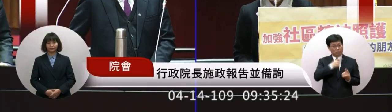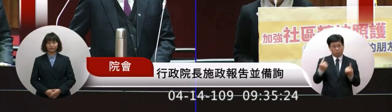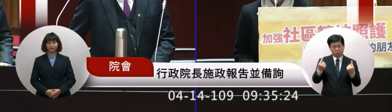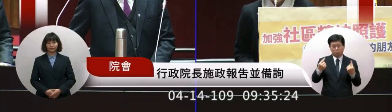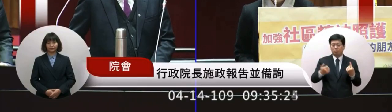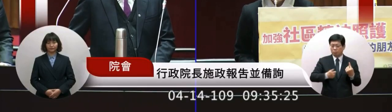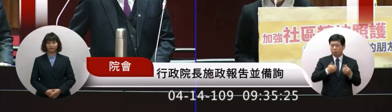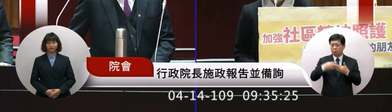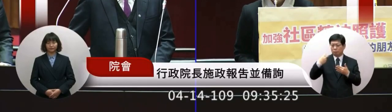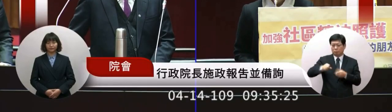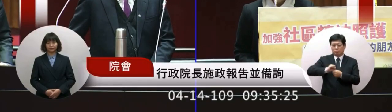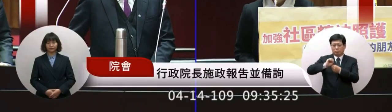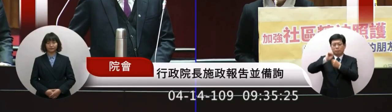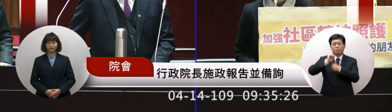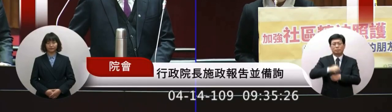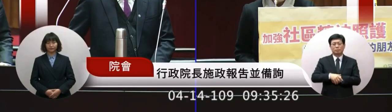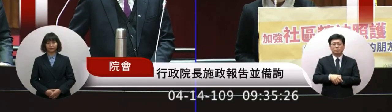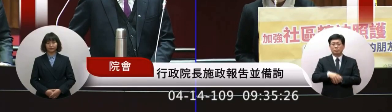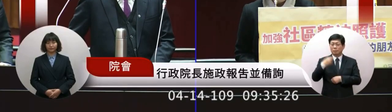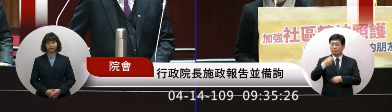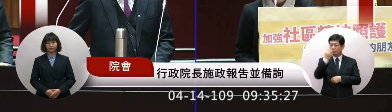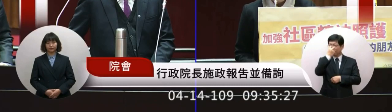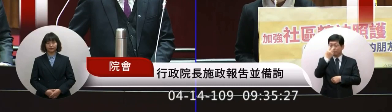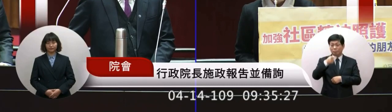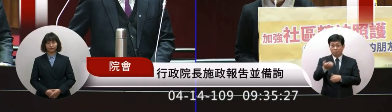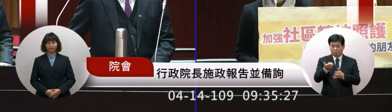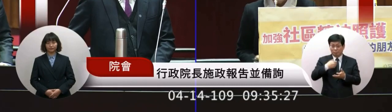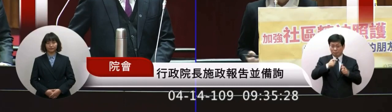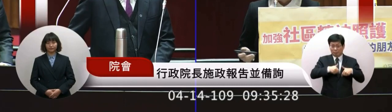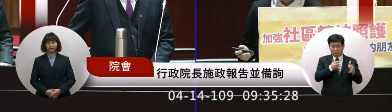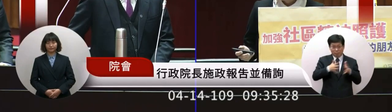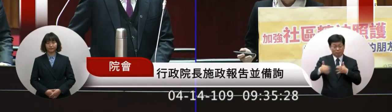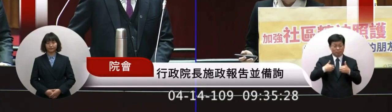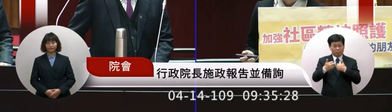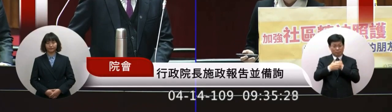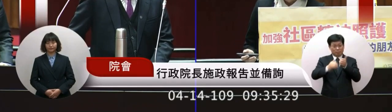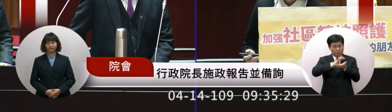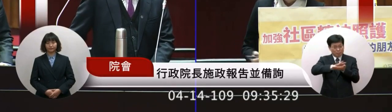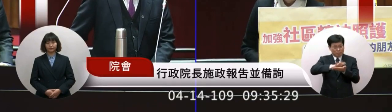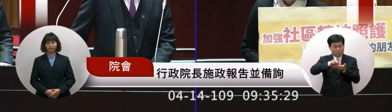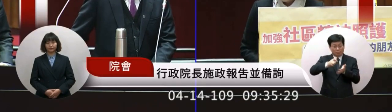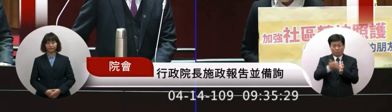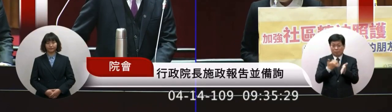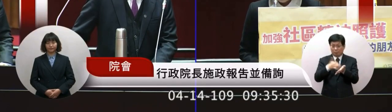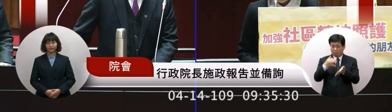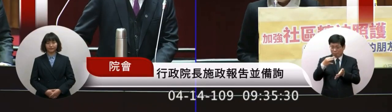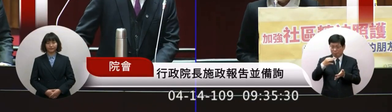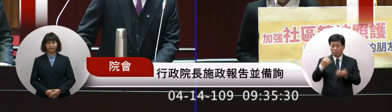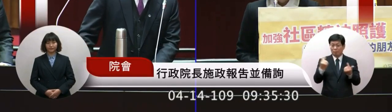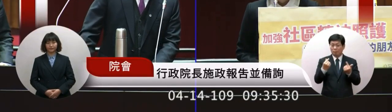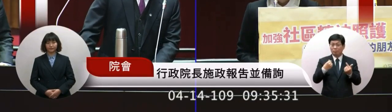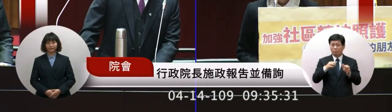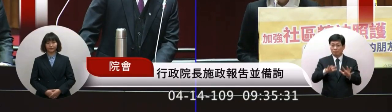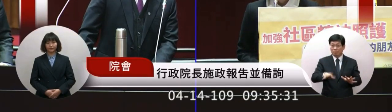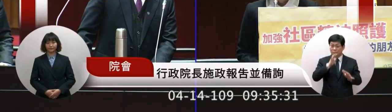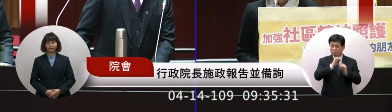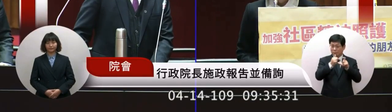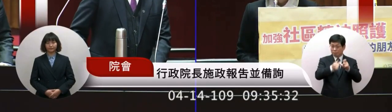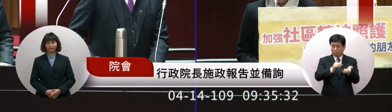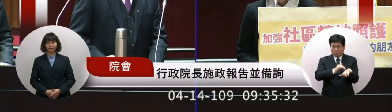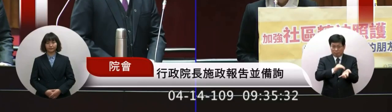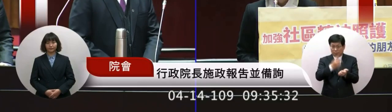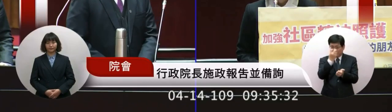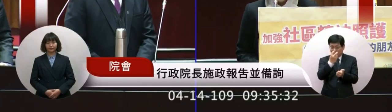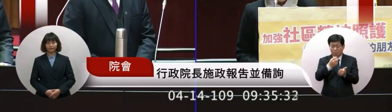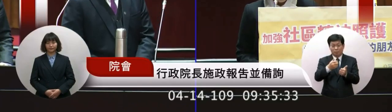度很需要加强。我们再仔细来看这个刚才心理卫生费用里面来提到说，以我们现在来看一下，盘点一下现在社区医疗